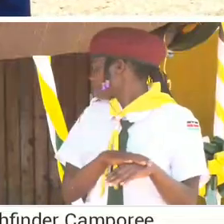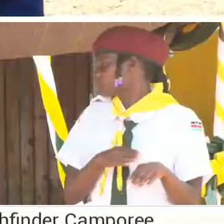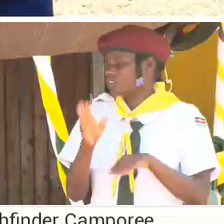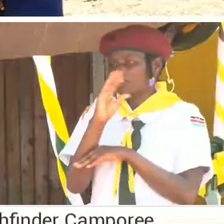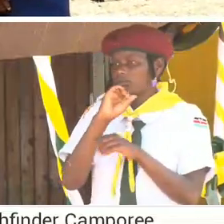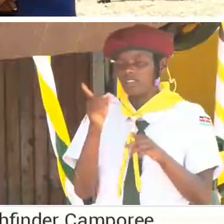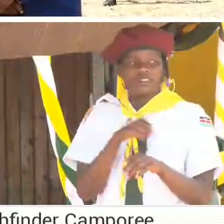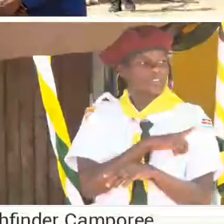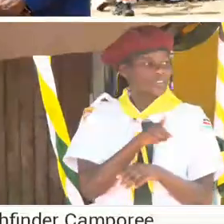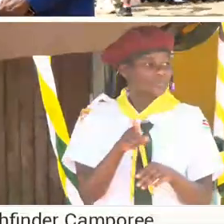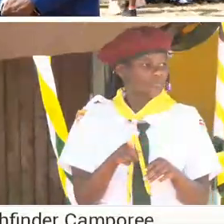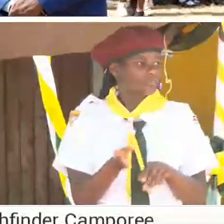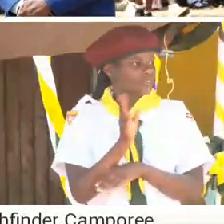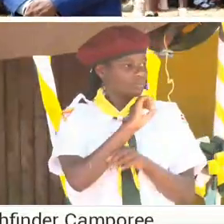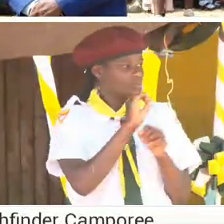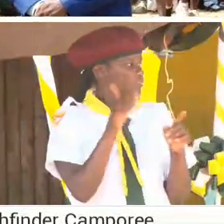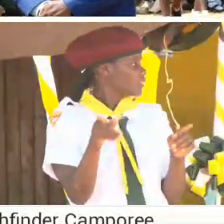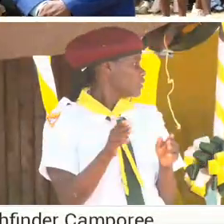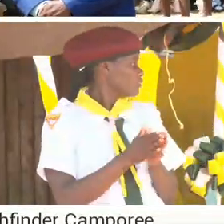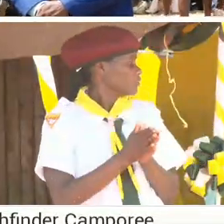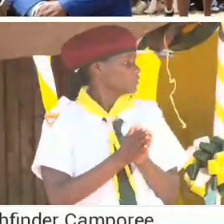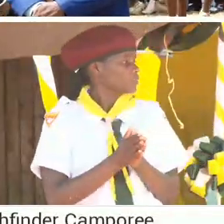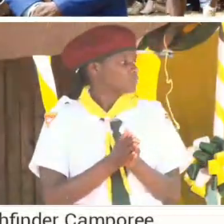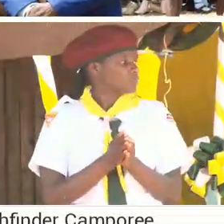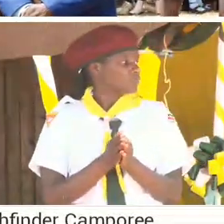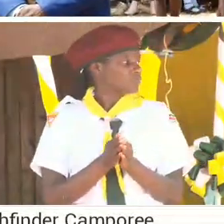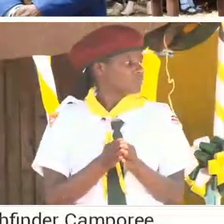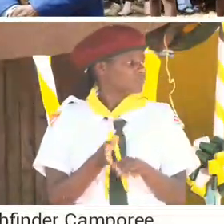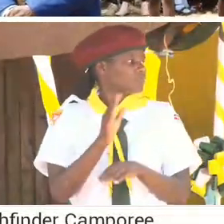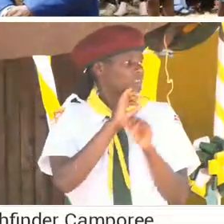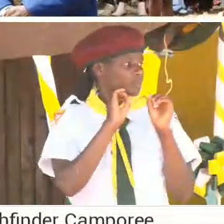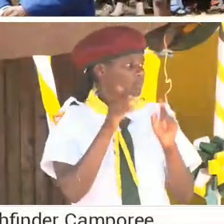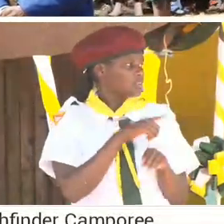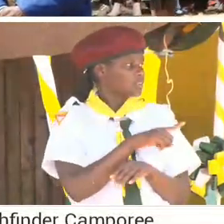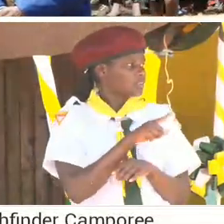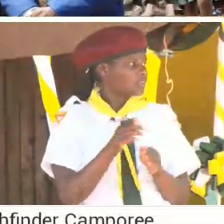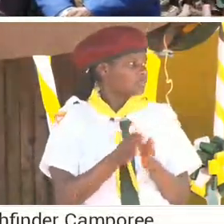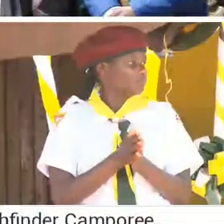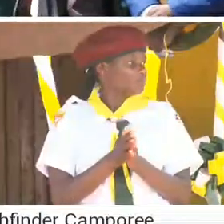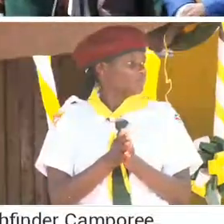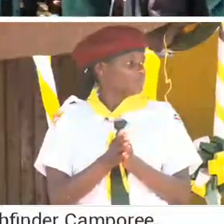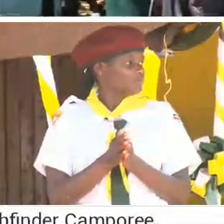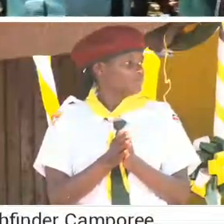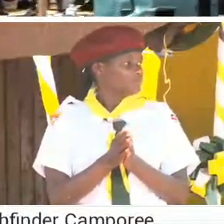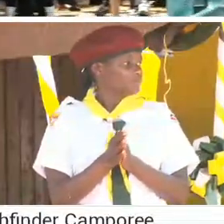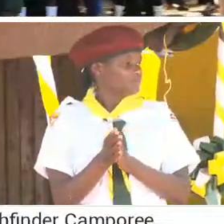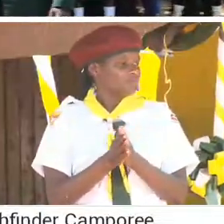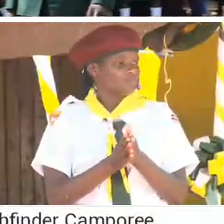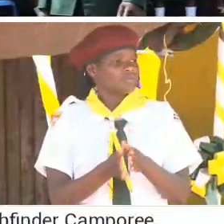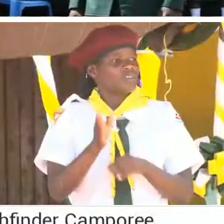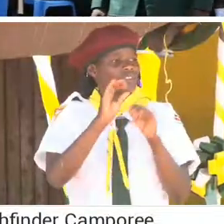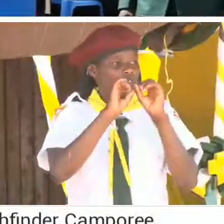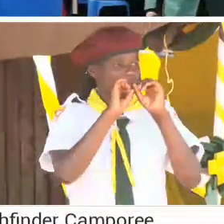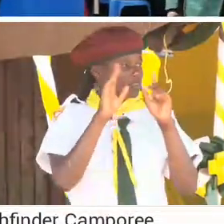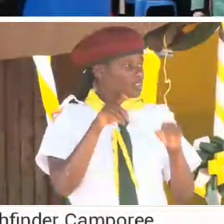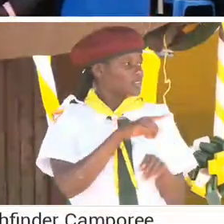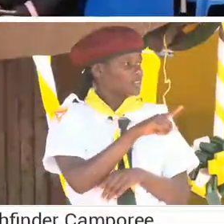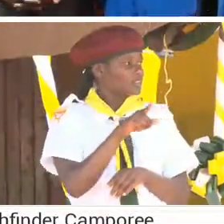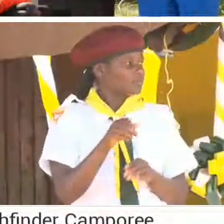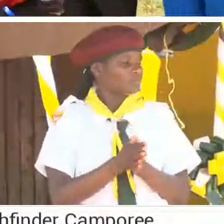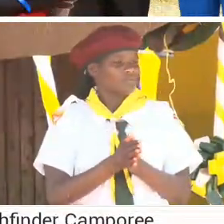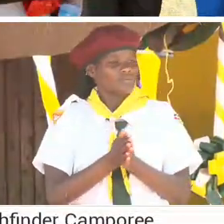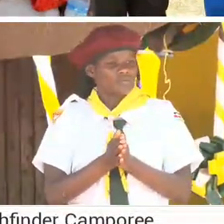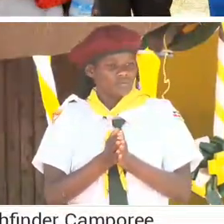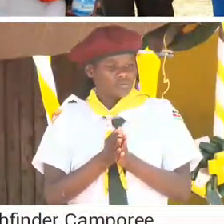akubariki unapofanya uamuzi huo. Bwana akubariki. Mungu akubariki sana. Mungu akubariki dada kwa kufanya uamuzi wa